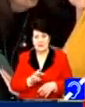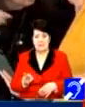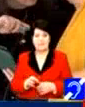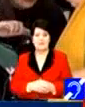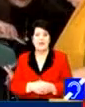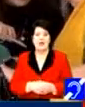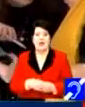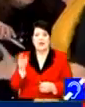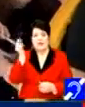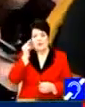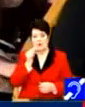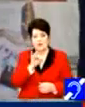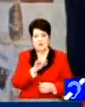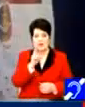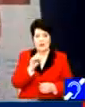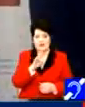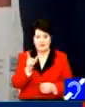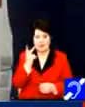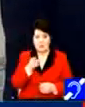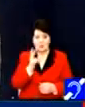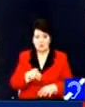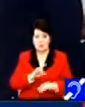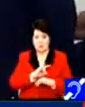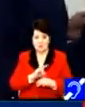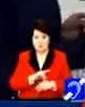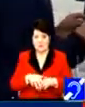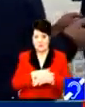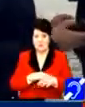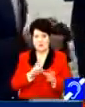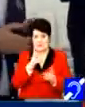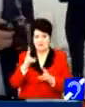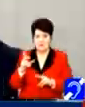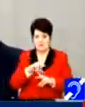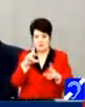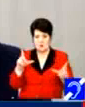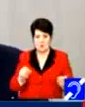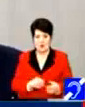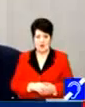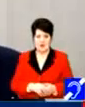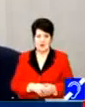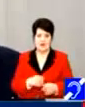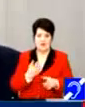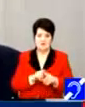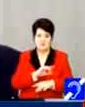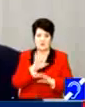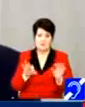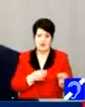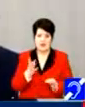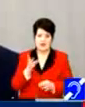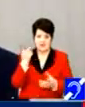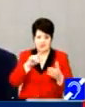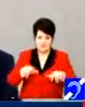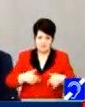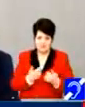elevii liceului teoretic Ion Creangă și-au dorit 20 de costume populare pentru ansamblul de dansuri al școlii. Am implementat acest proiect pentru